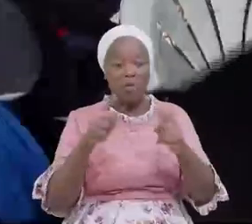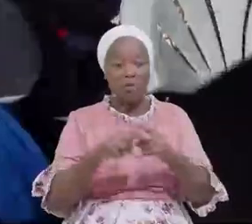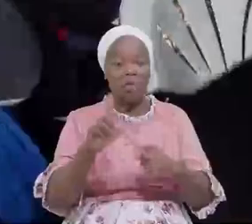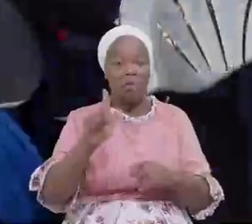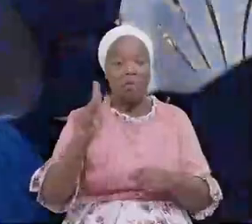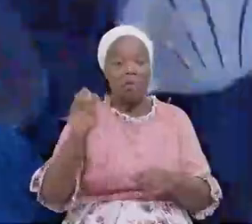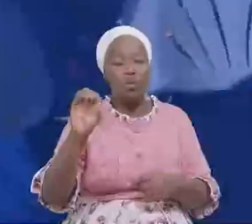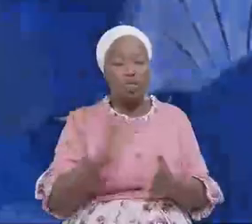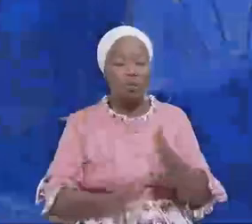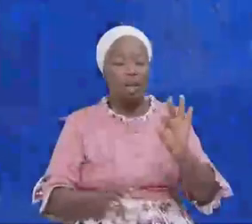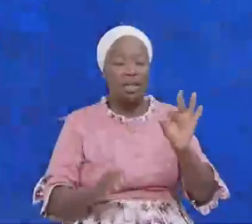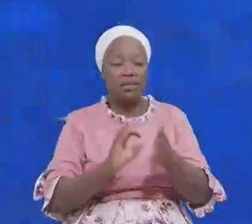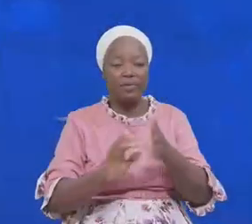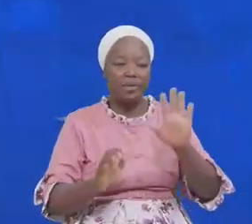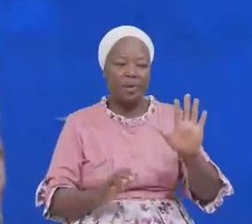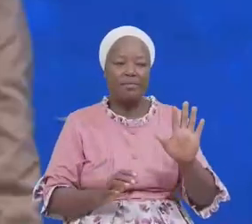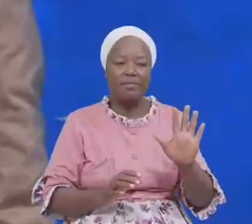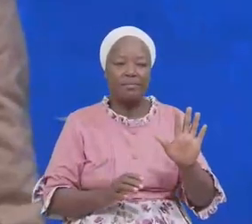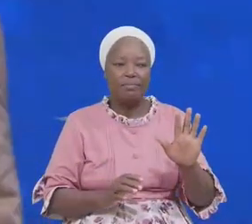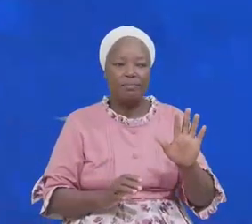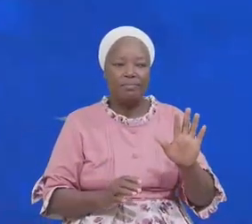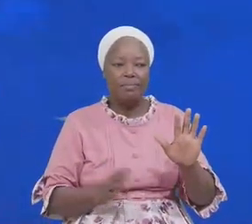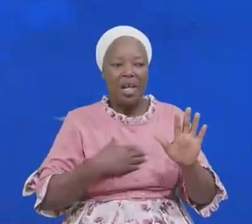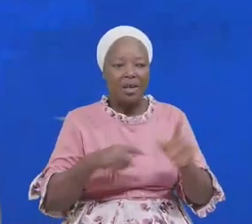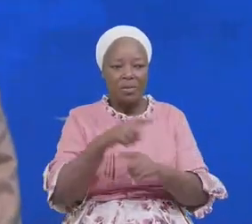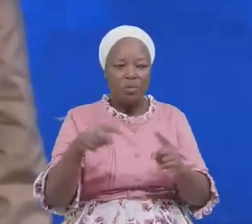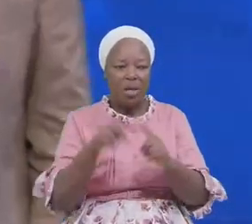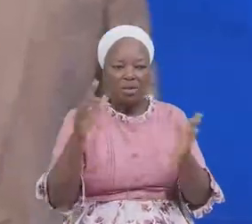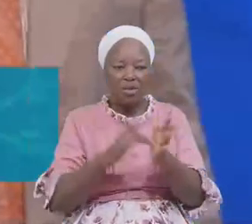Et nous venons en Luc chapitre 19, verset 5.